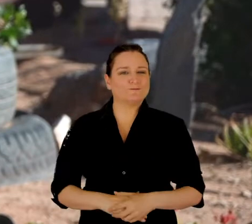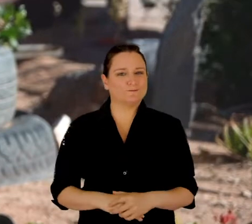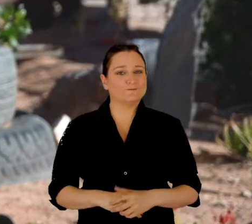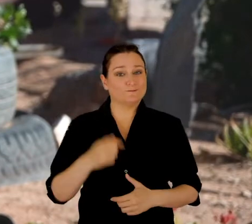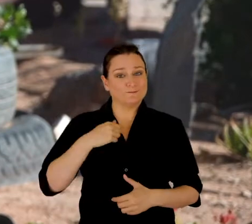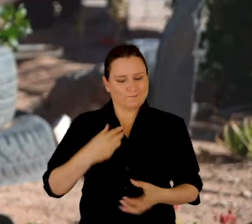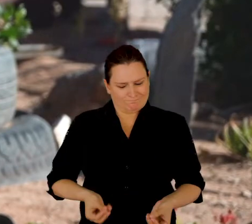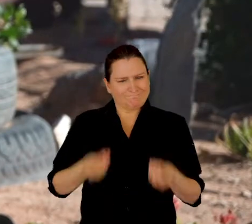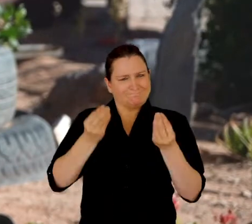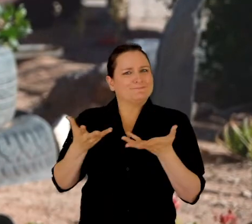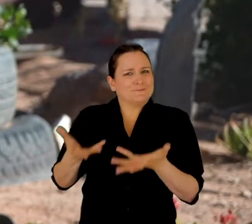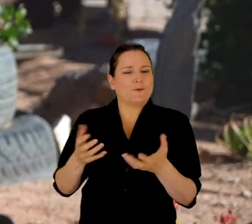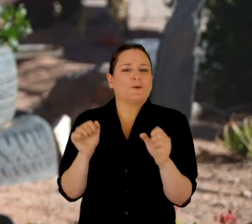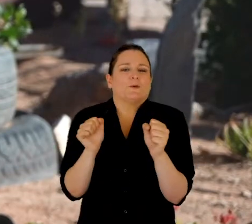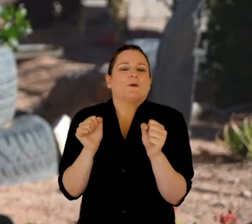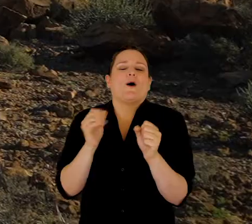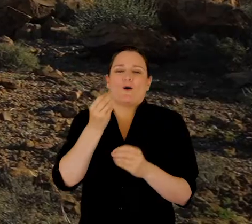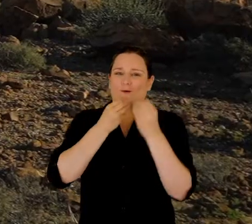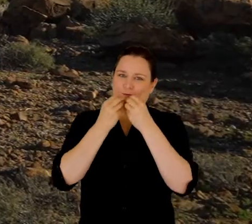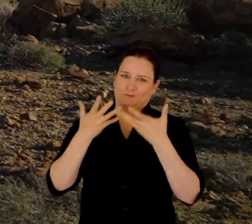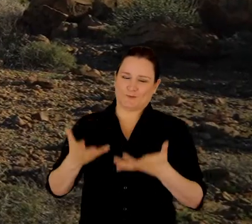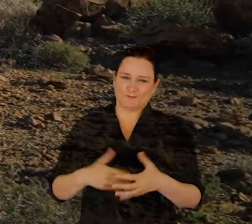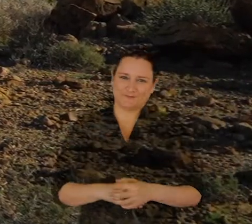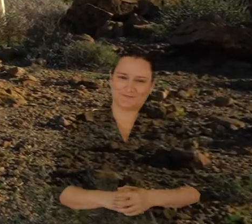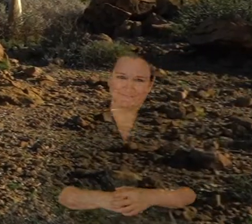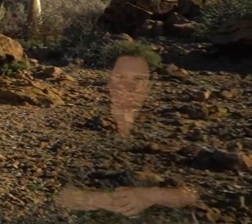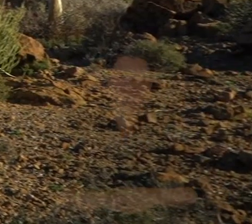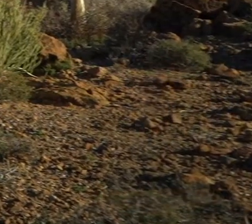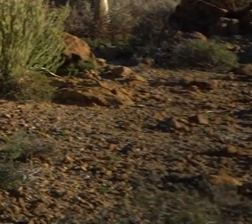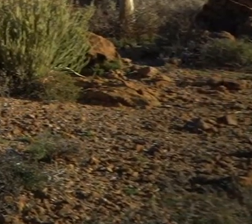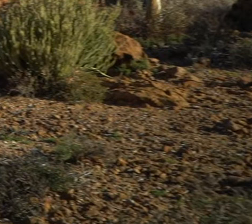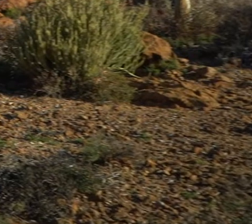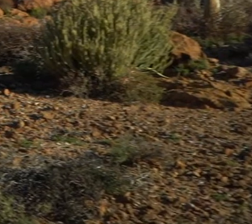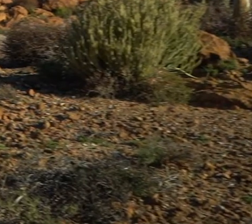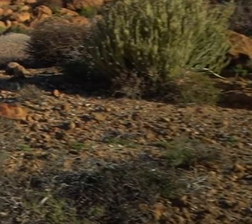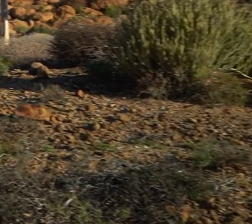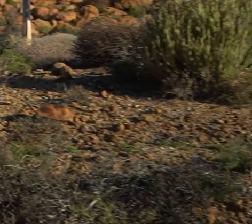was de ijskast. Waar heb ik me grot, zo de grot geraakt.